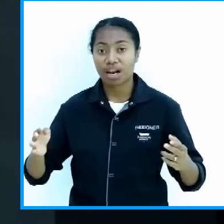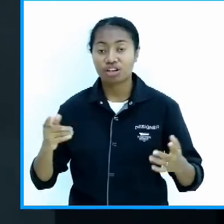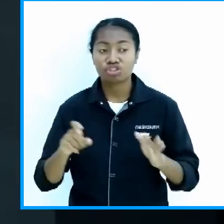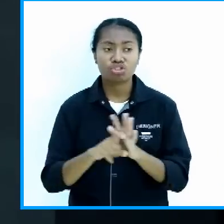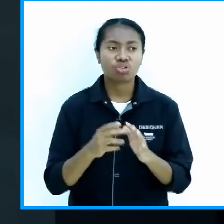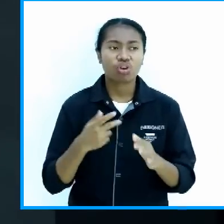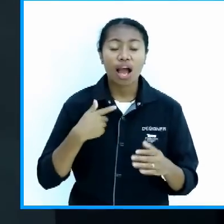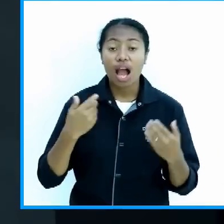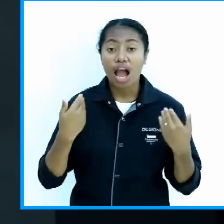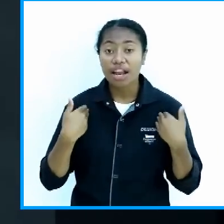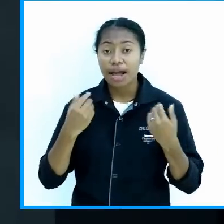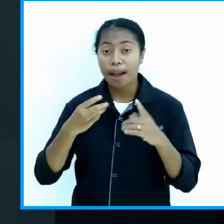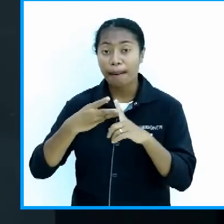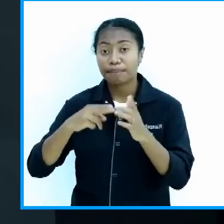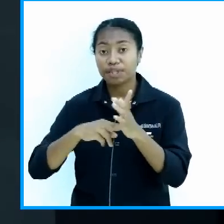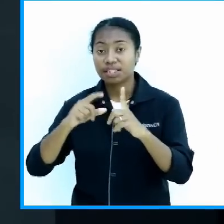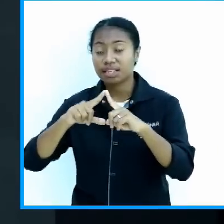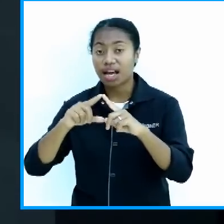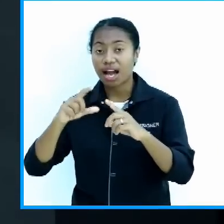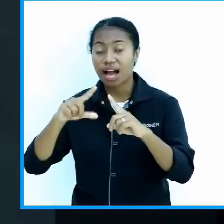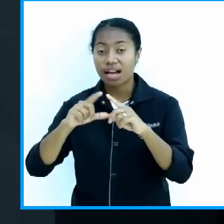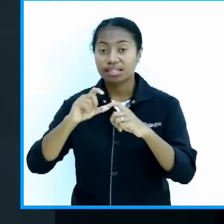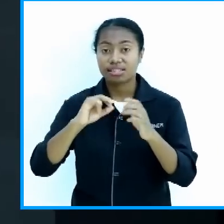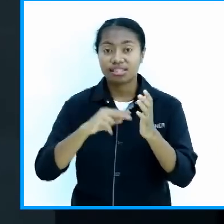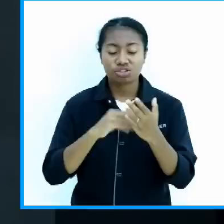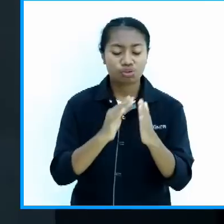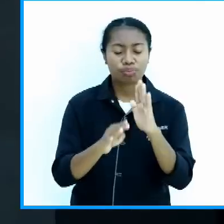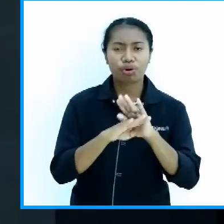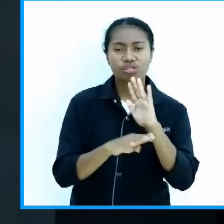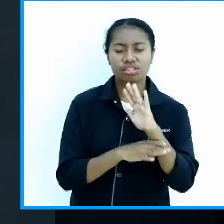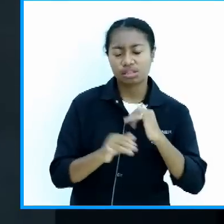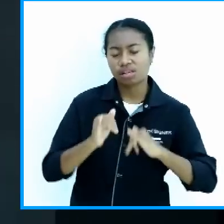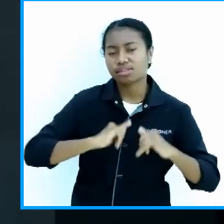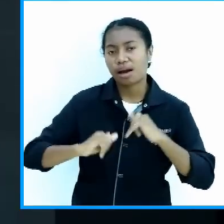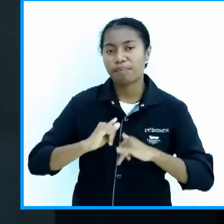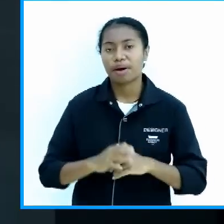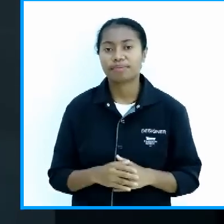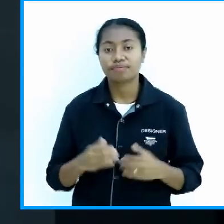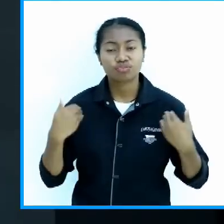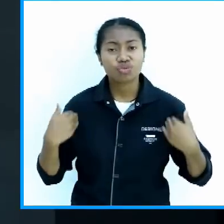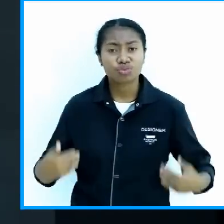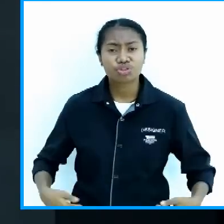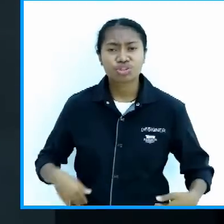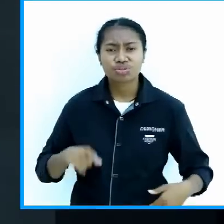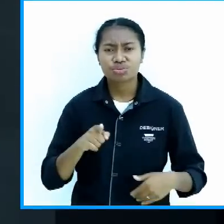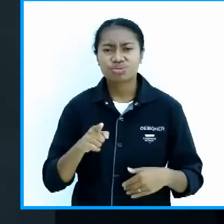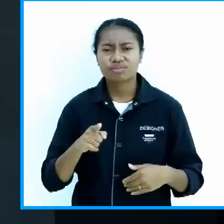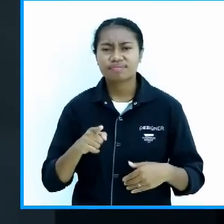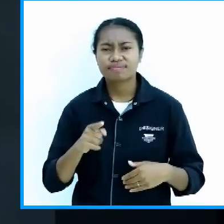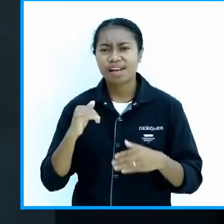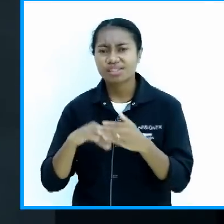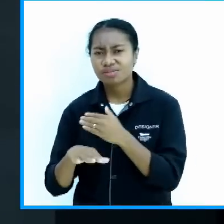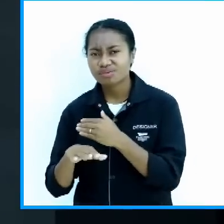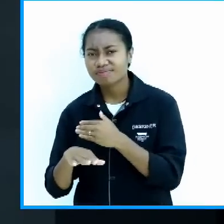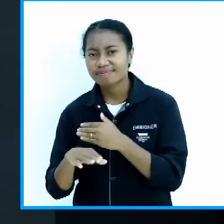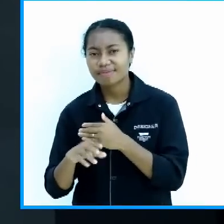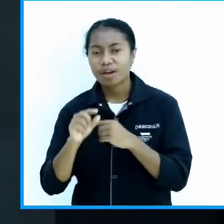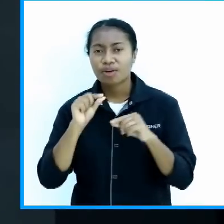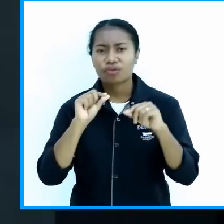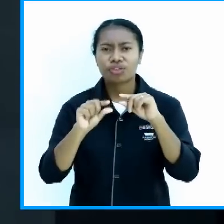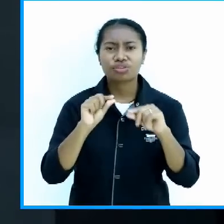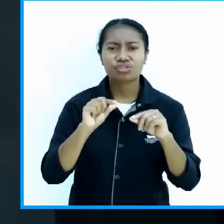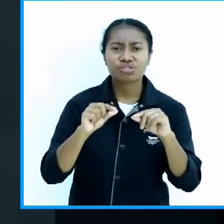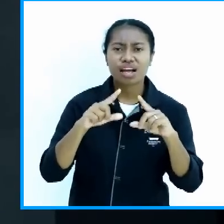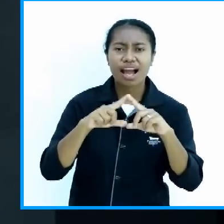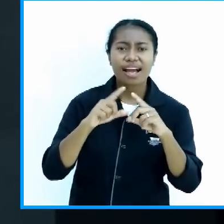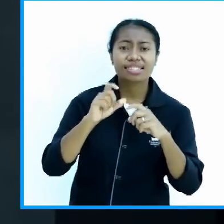prosesnya seperti itu ya. Nah, tubuh itu tidak membedakan mau yang masuk virus yang asli atau mau yang masuk